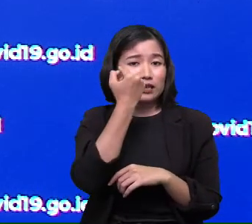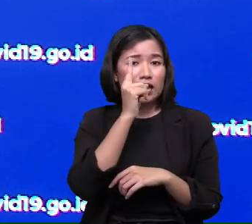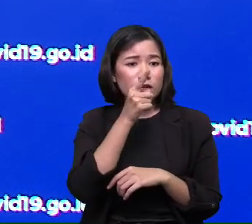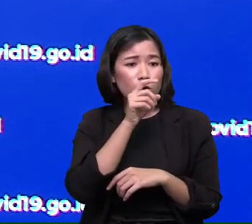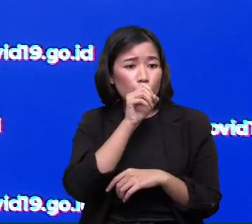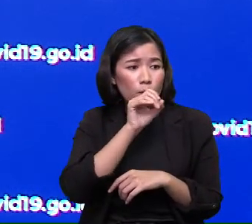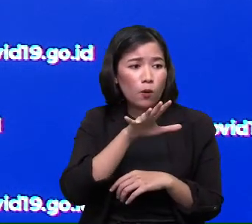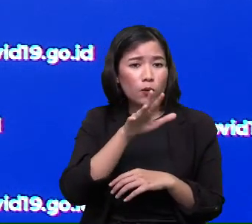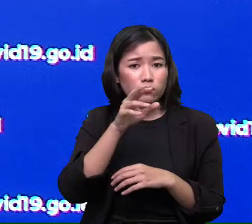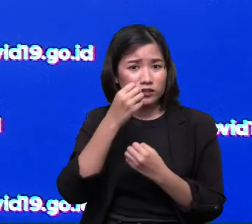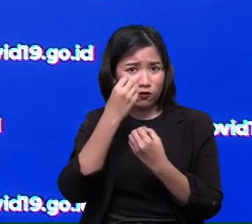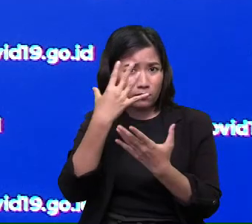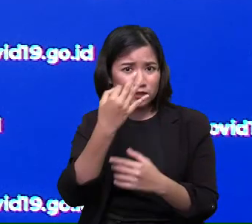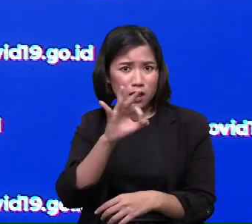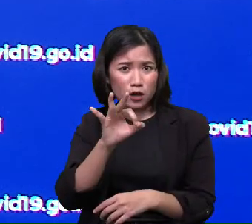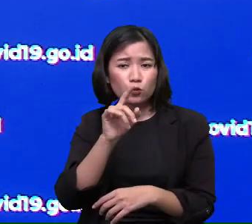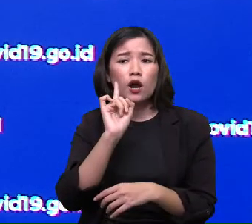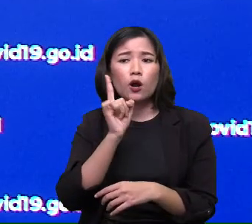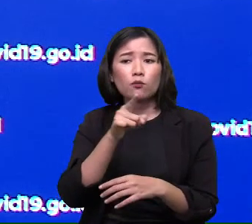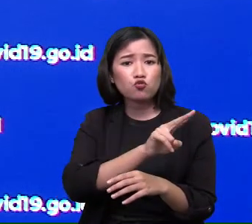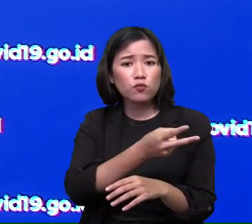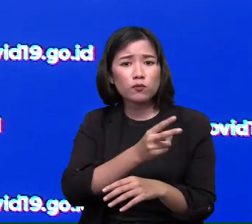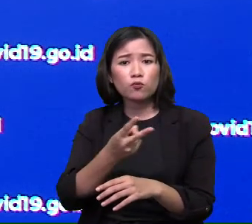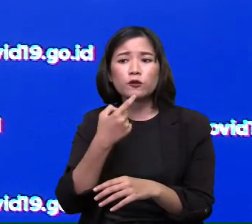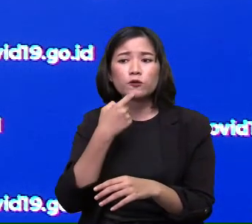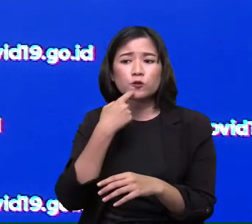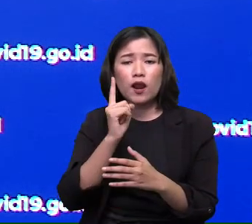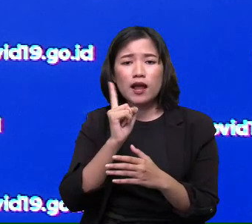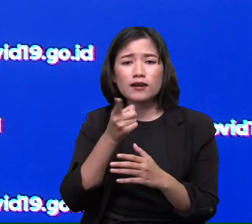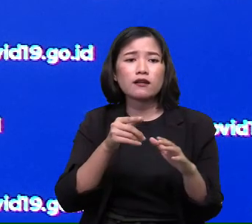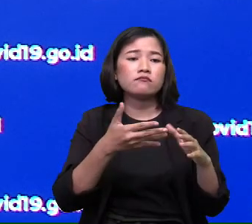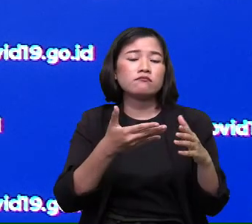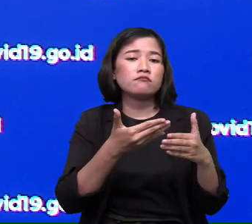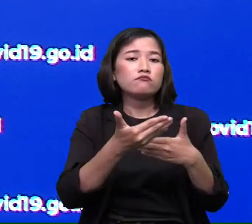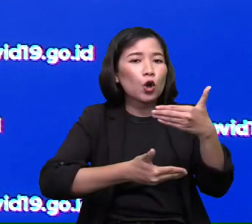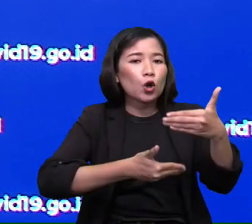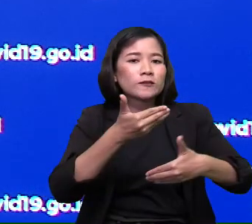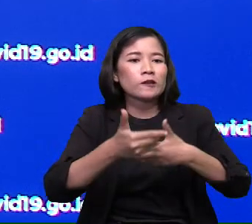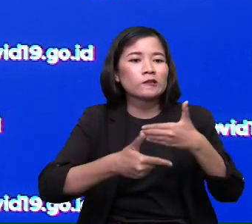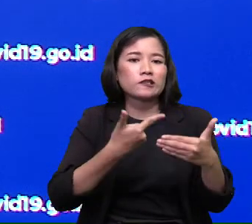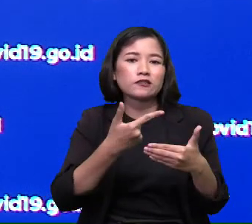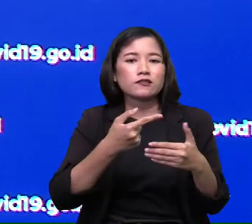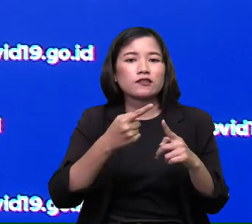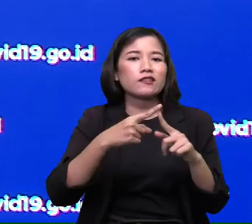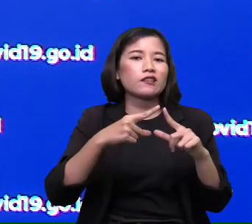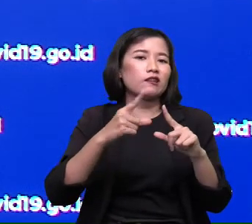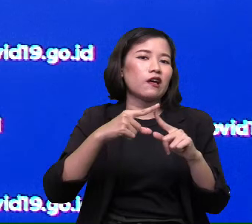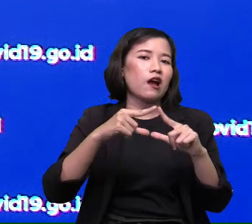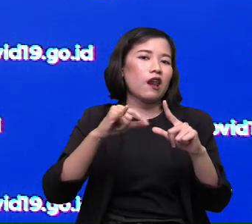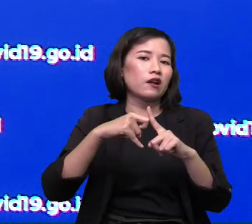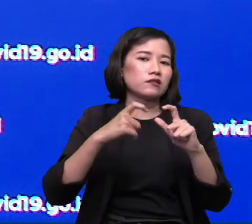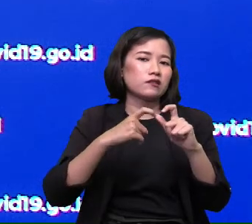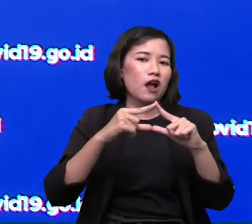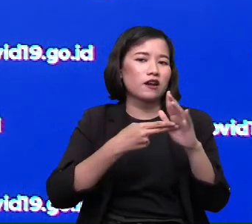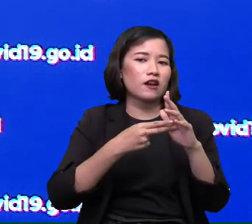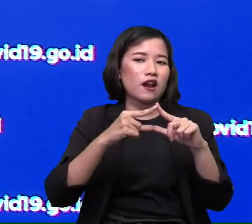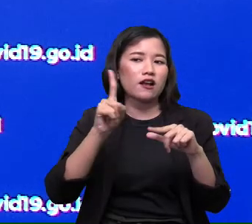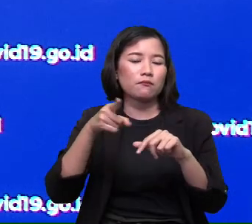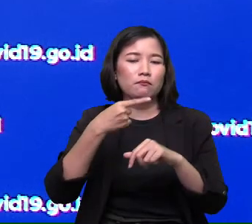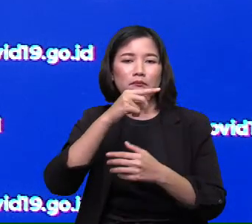jika terdapat perubahan termasuk dalam tatalaksana pasien covert 19 terima kasih baik